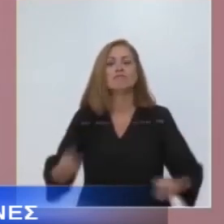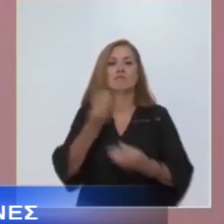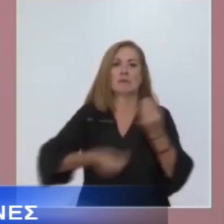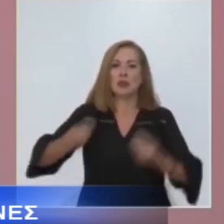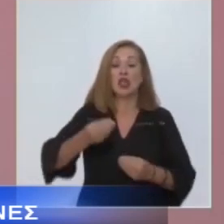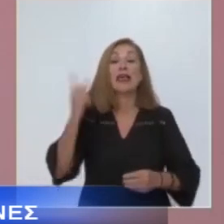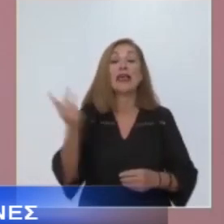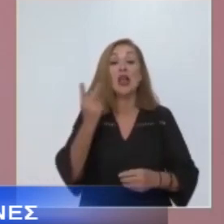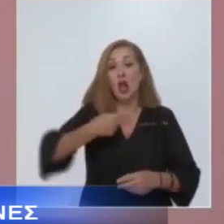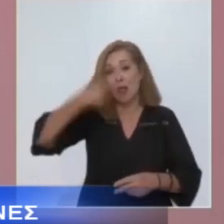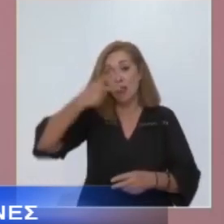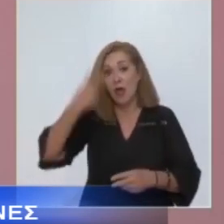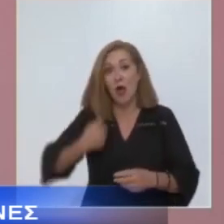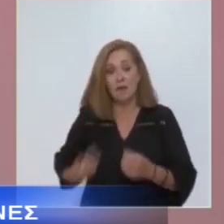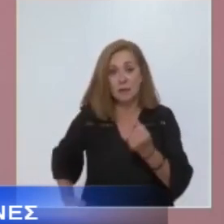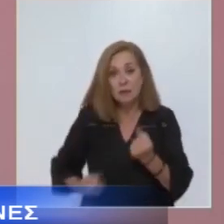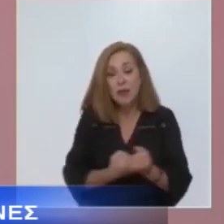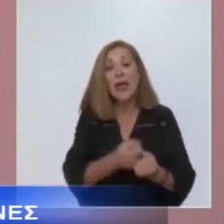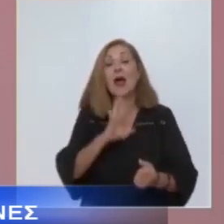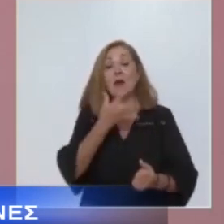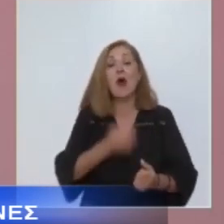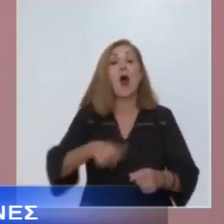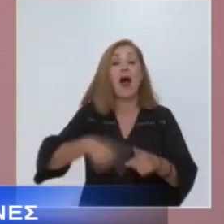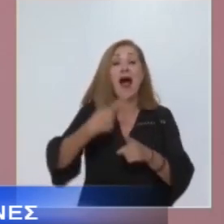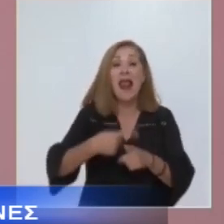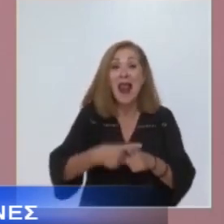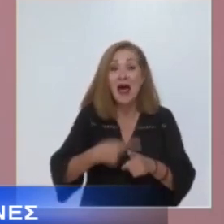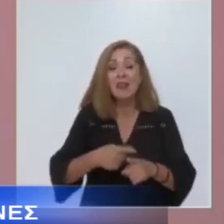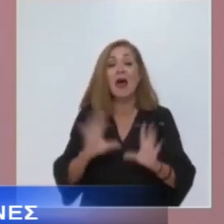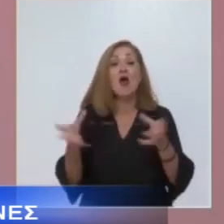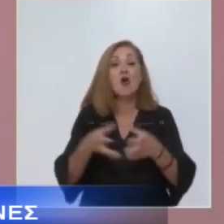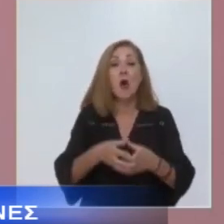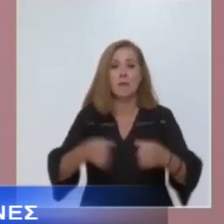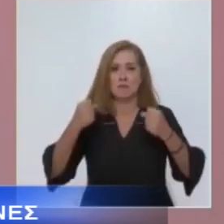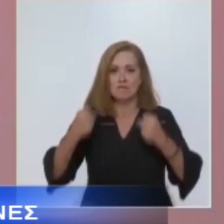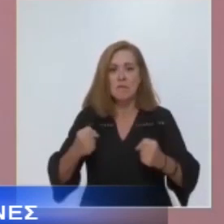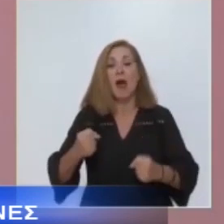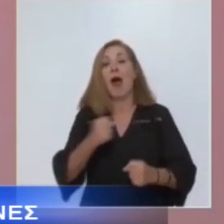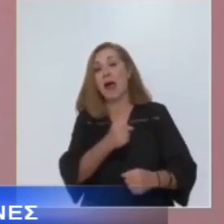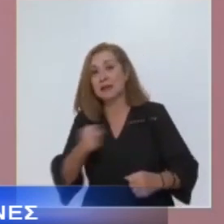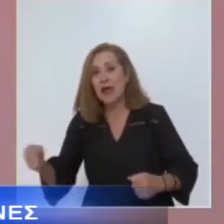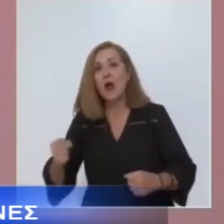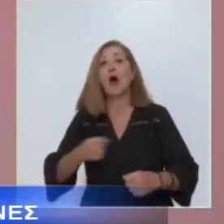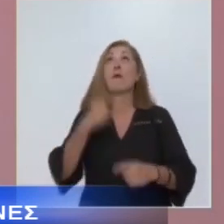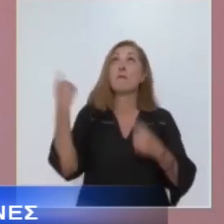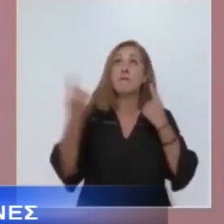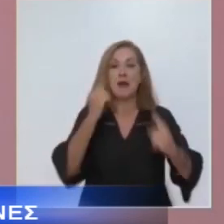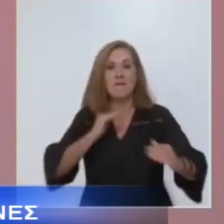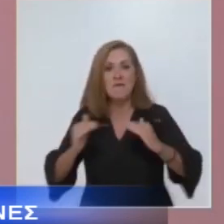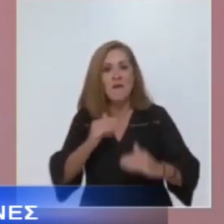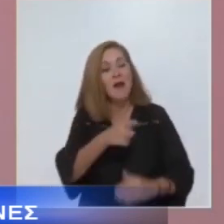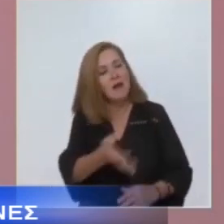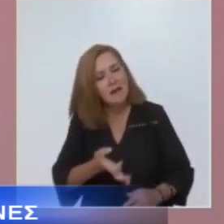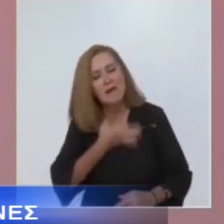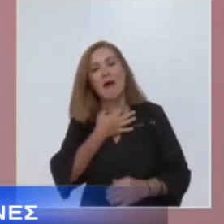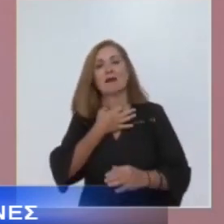γιατί χρειάζεται η Ελλάδα ένα αριστερό, ευρωπαϊκό, οικολογικό κόμμα που θα στηρίζει τις αξίες της δημοκρατίας και της πρόοδου για